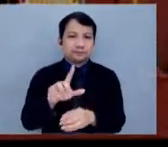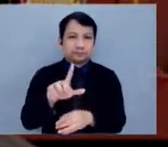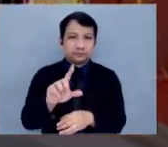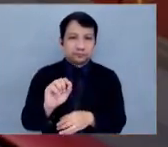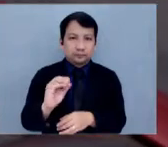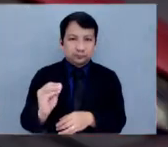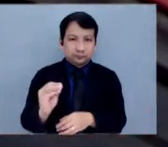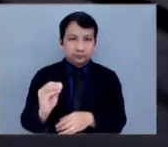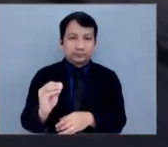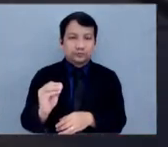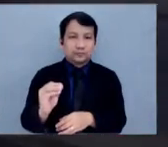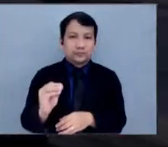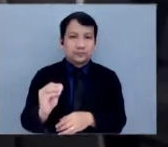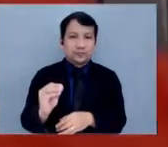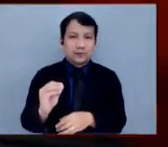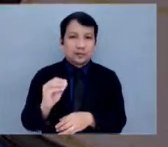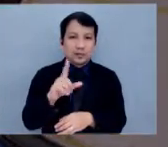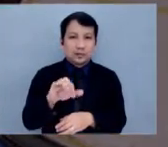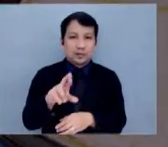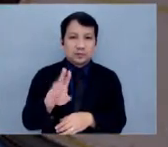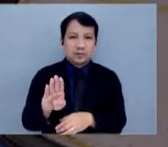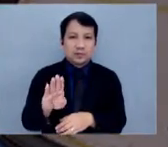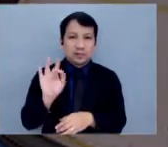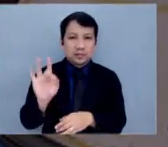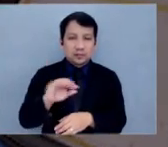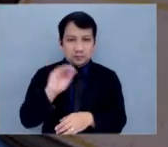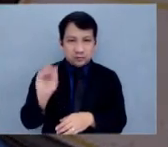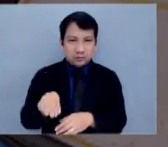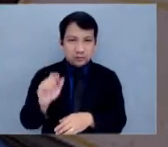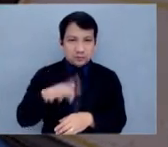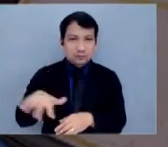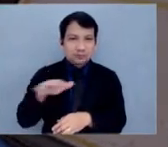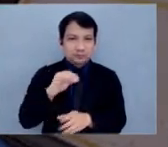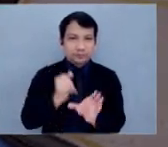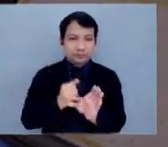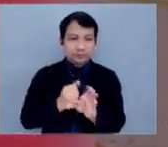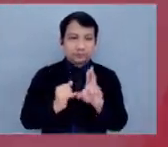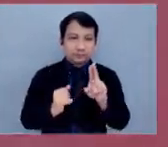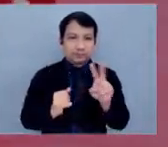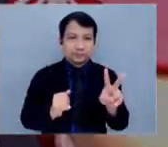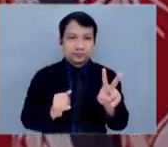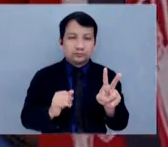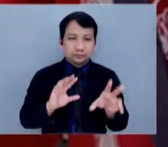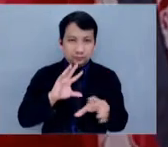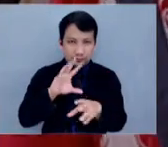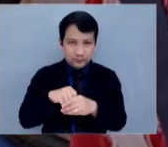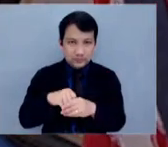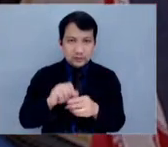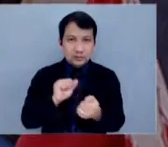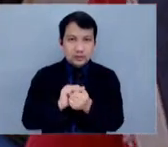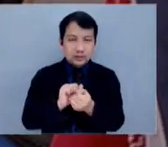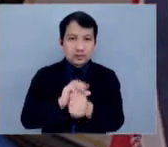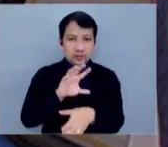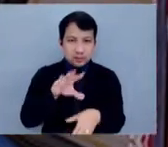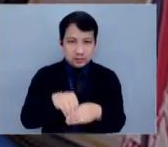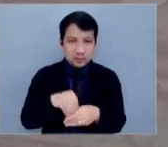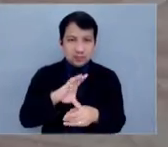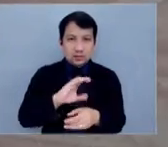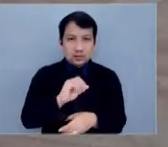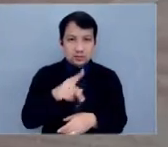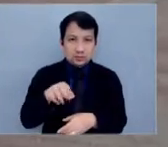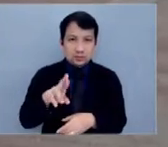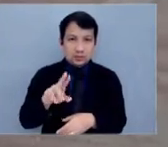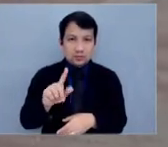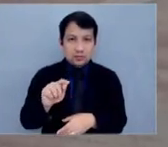and Regulatory Board, halos 80% na ng lahat ng jeepney at UV Express sa buong bansa ang kasama na sa mga kooperatiba at korporasyon.